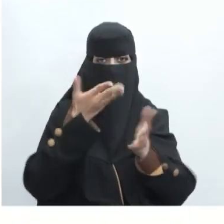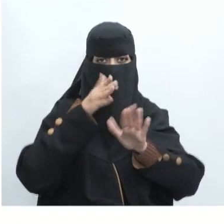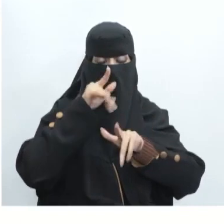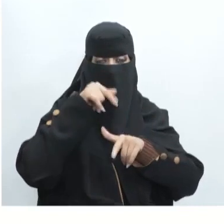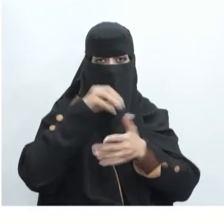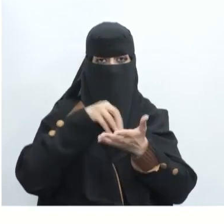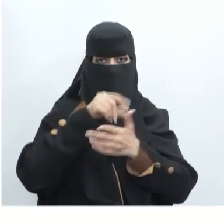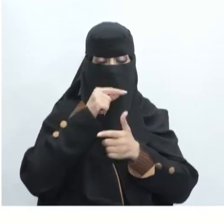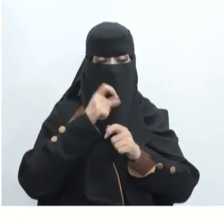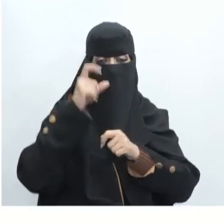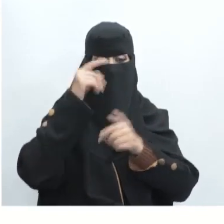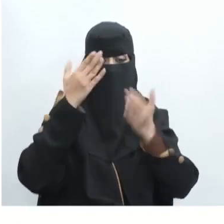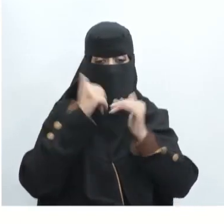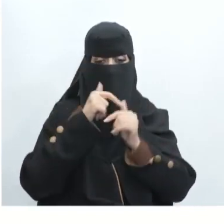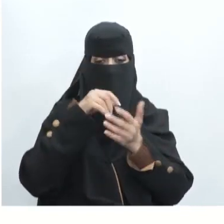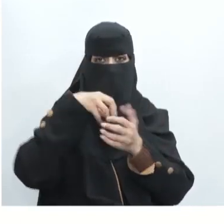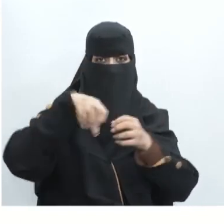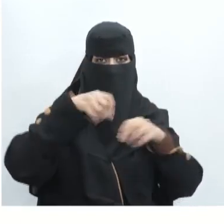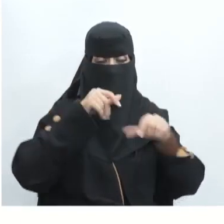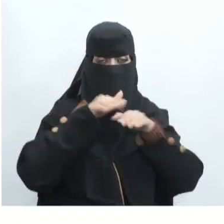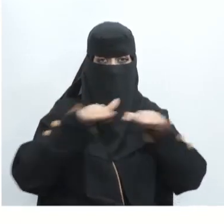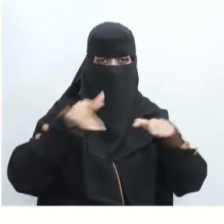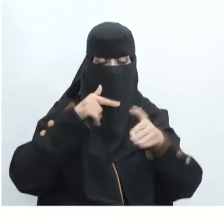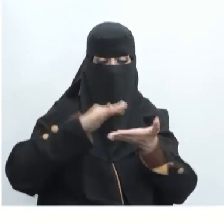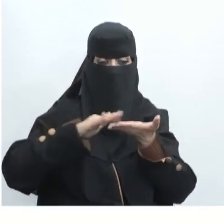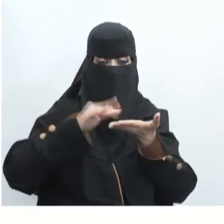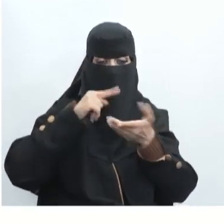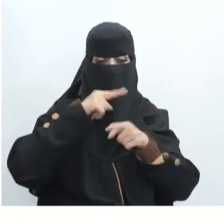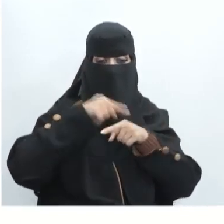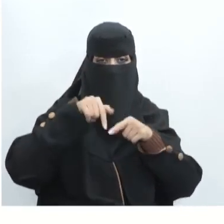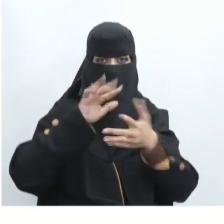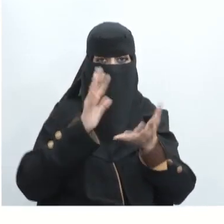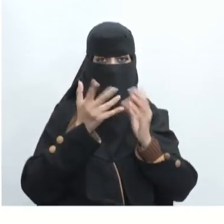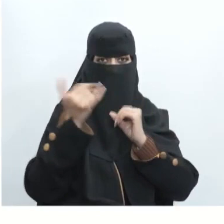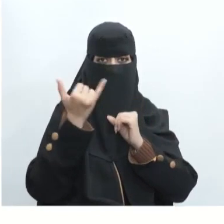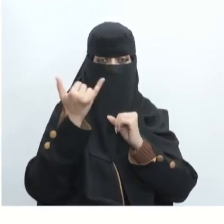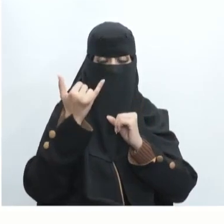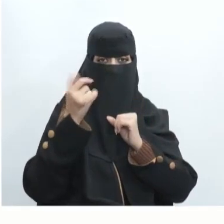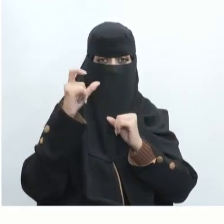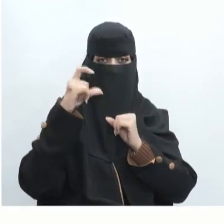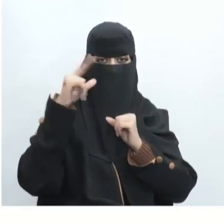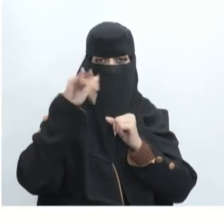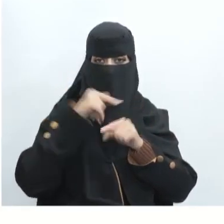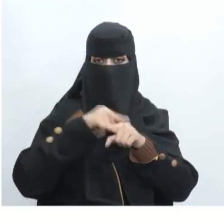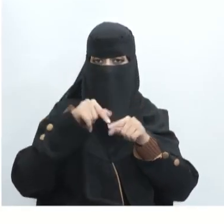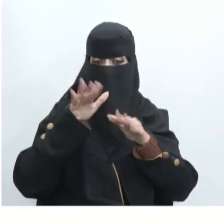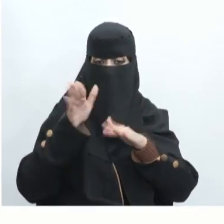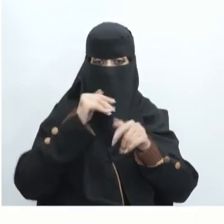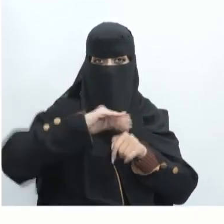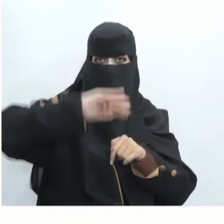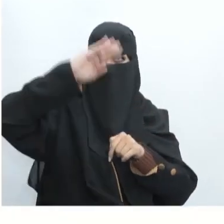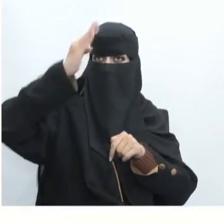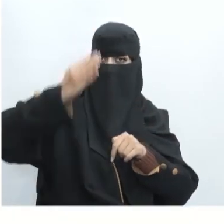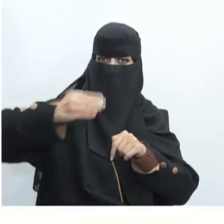ممتازين تنقسم مظاهر السطح ابناء وبناء تطله في العالم العربي والاسلامي الى ماذا ممتازين الى